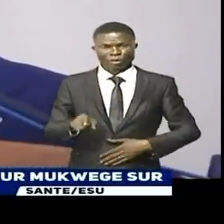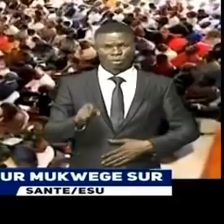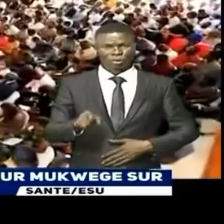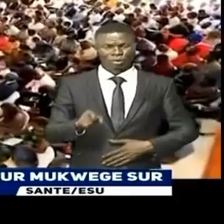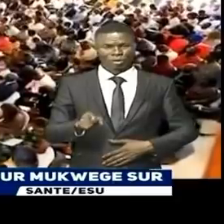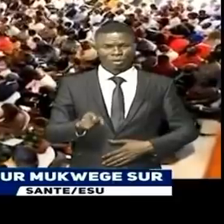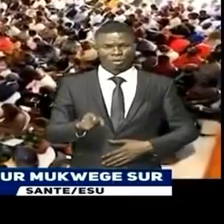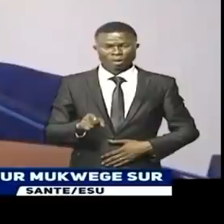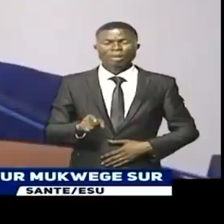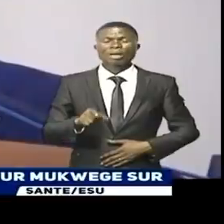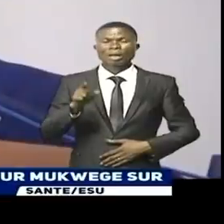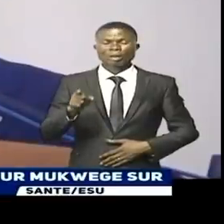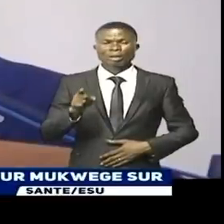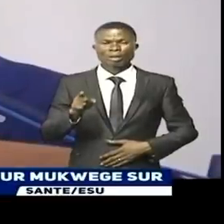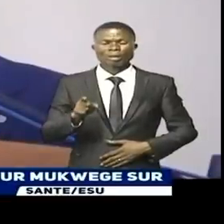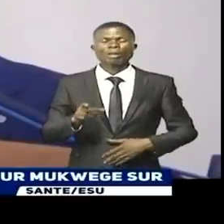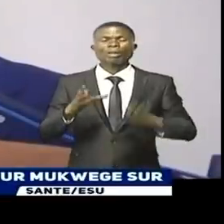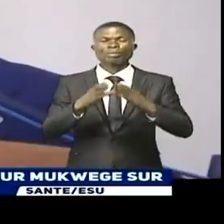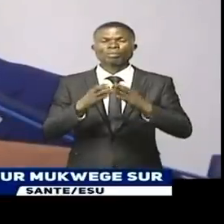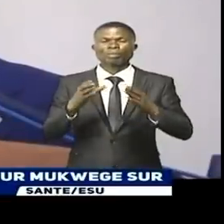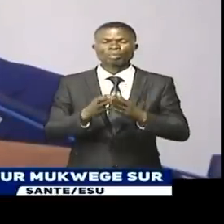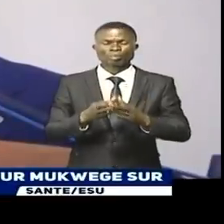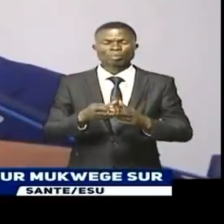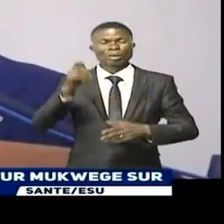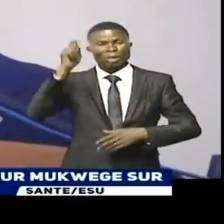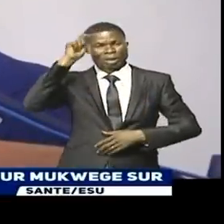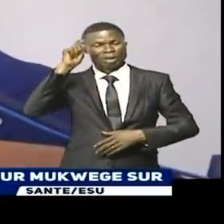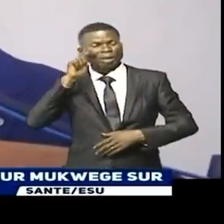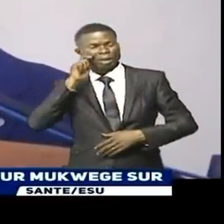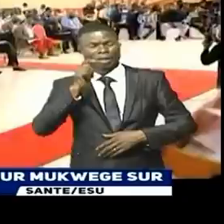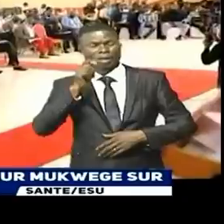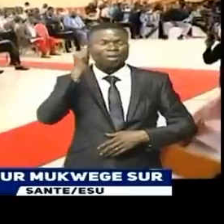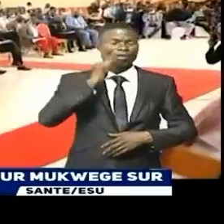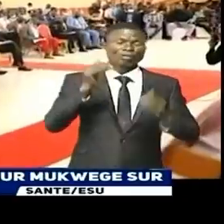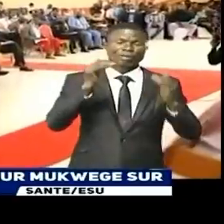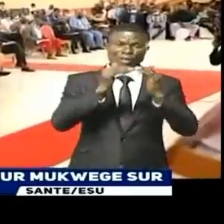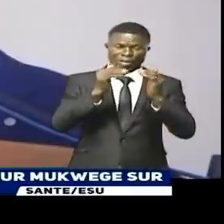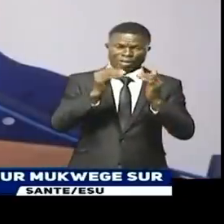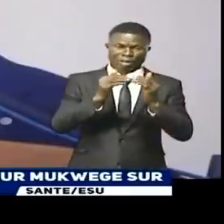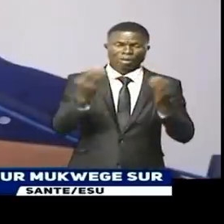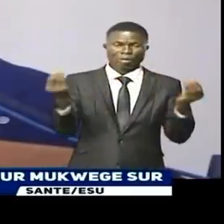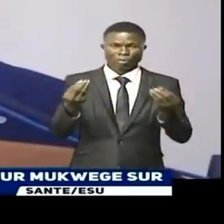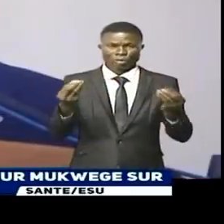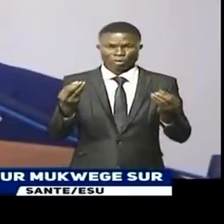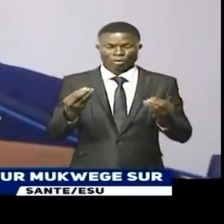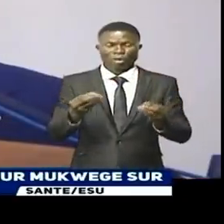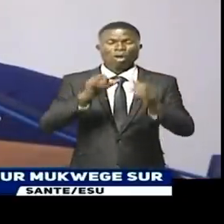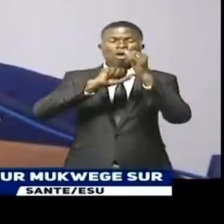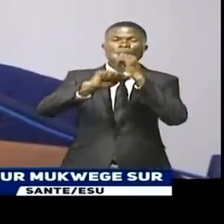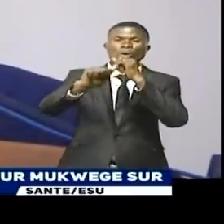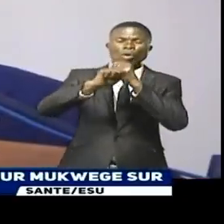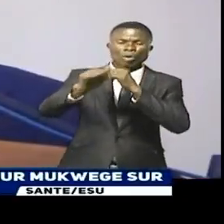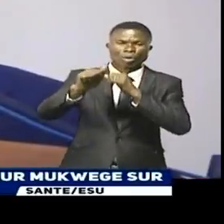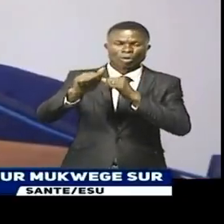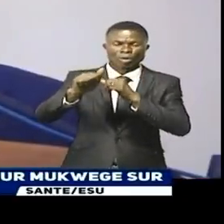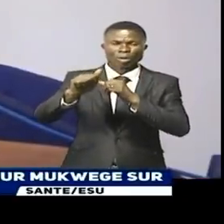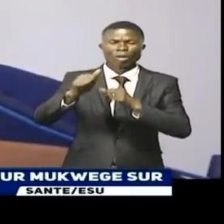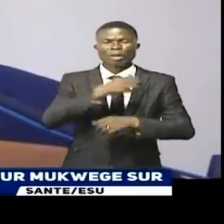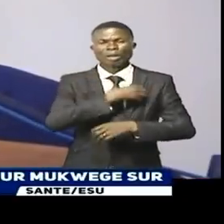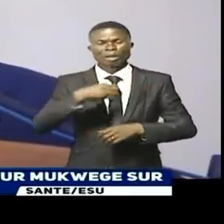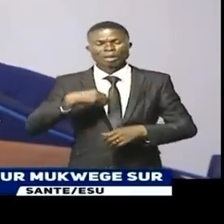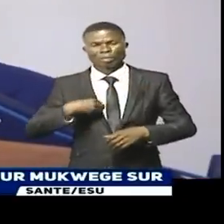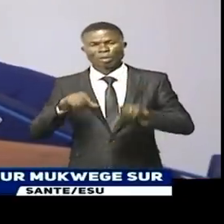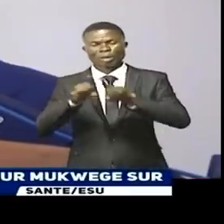parrain de la masculinité positive en vue de promouvoir la mère la femme